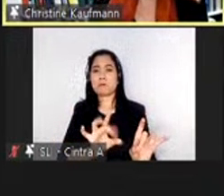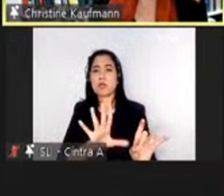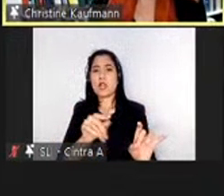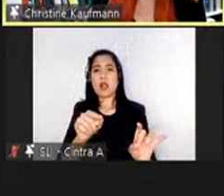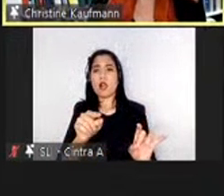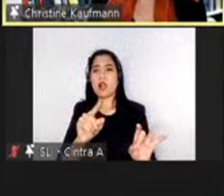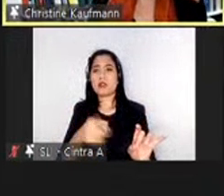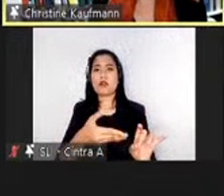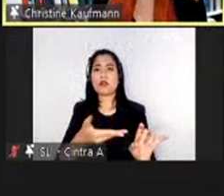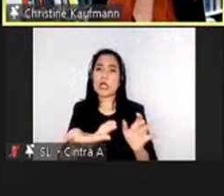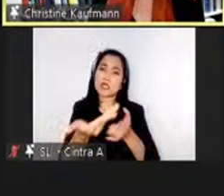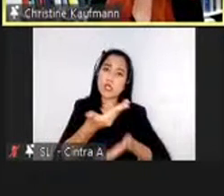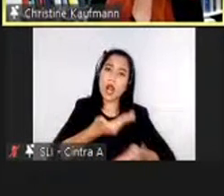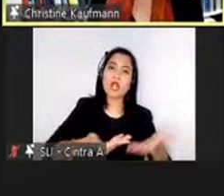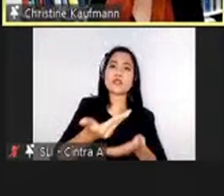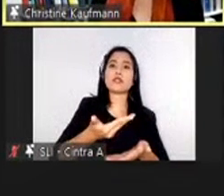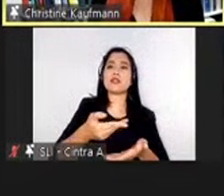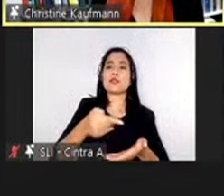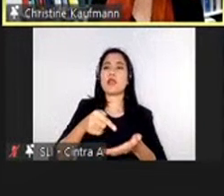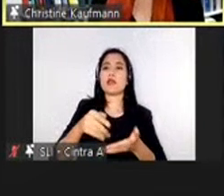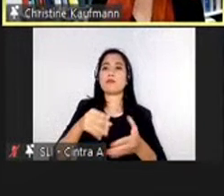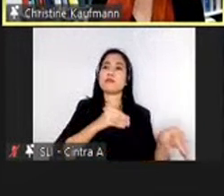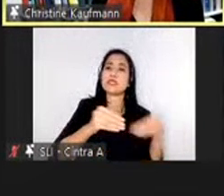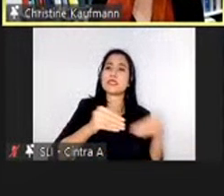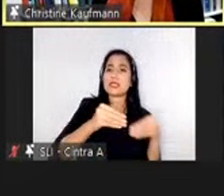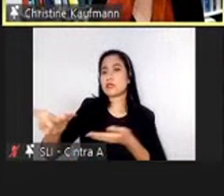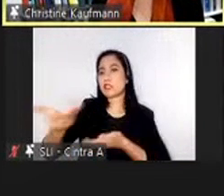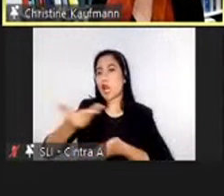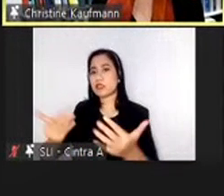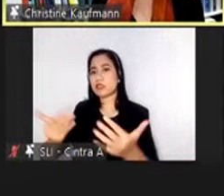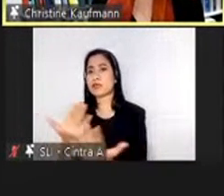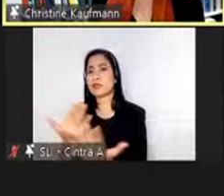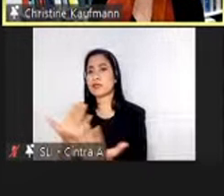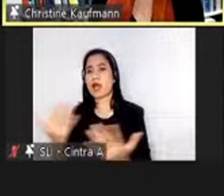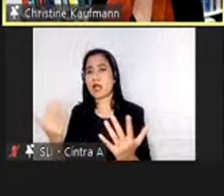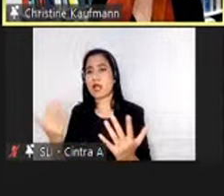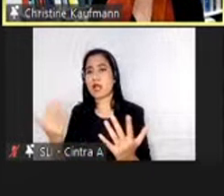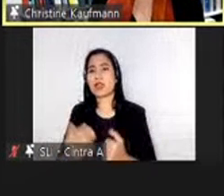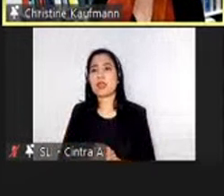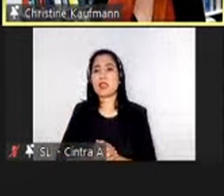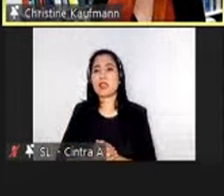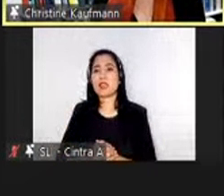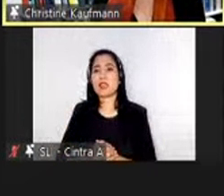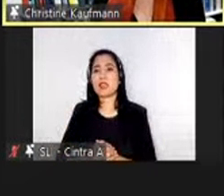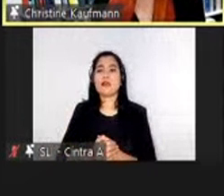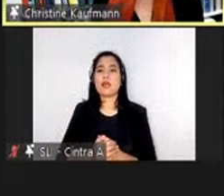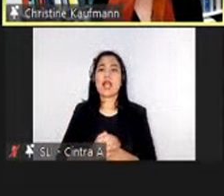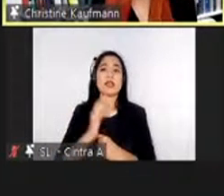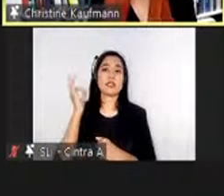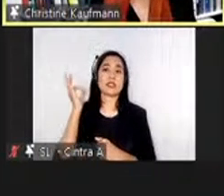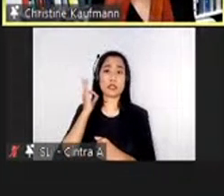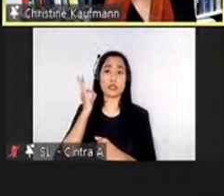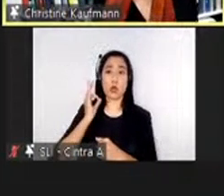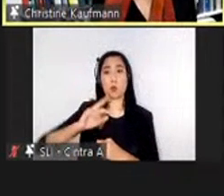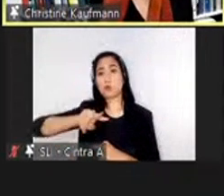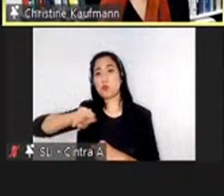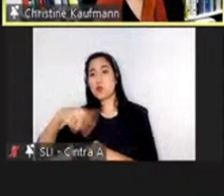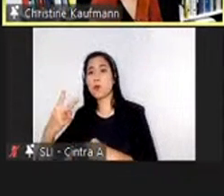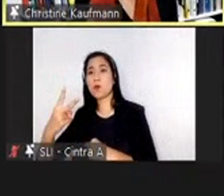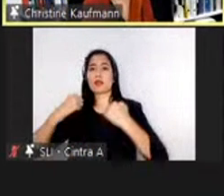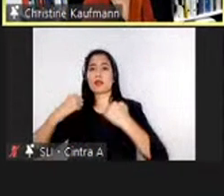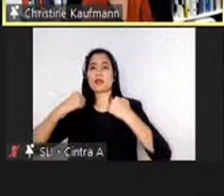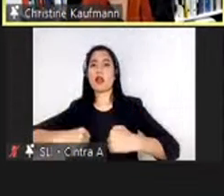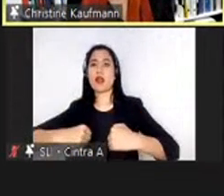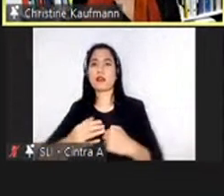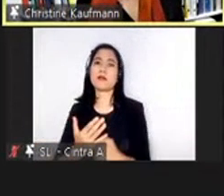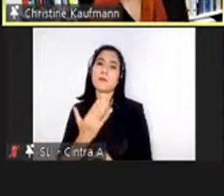yang yang yang di mana bisnis berinteraksi dengan masyarakat dan beranjak dari risiko menjadi ketahanan Terima kasih banyak